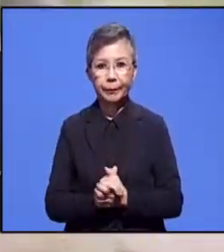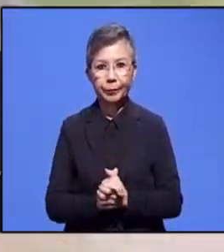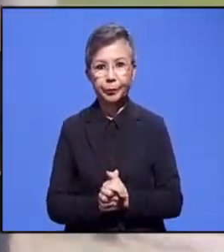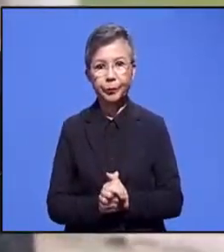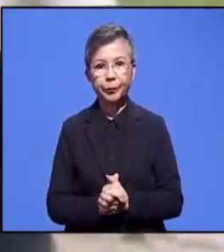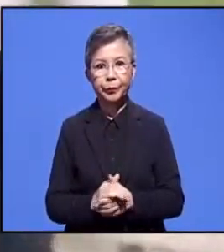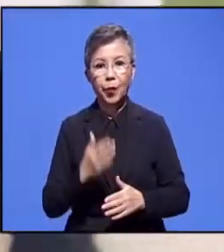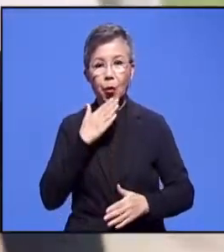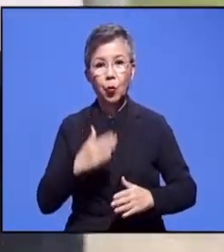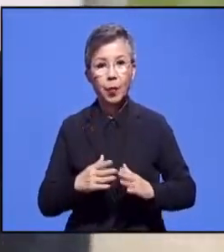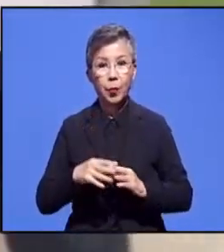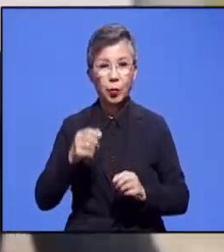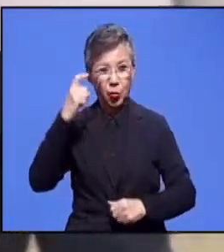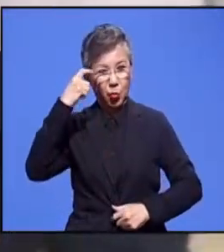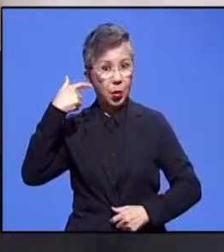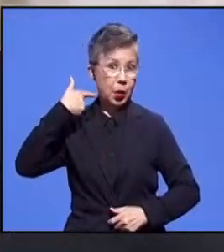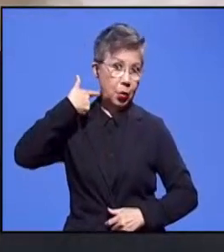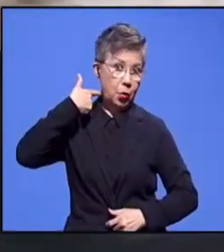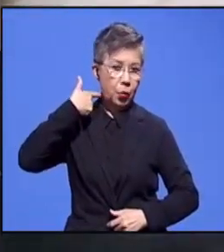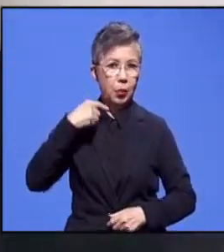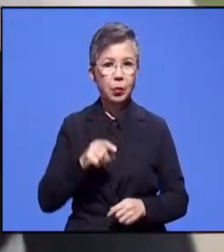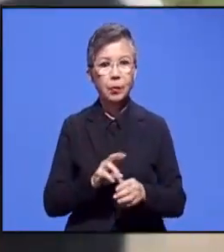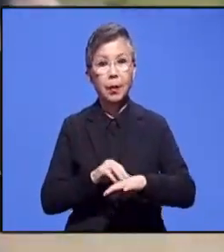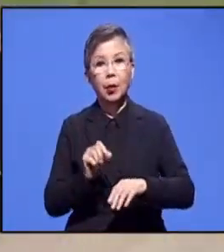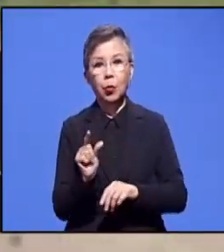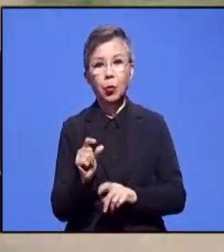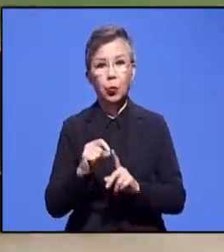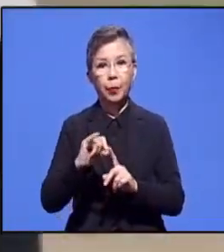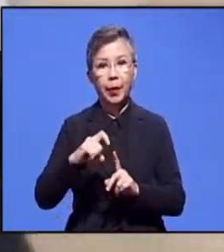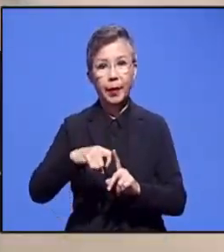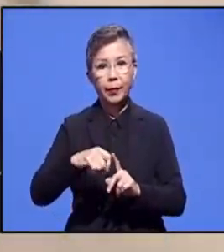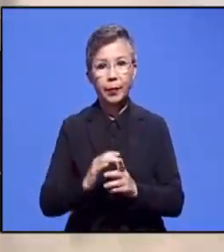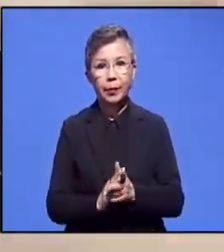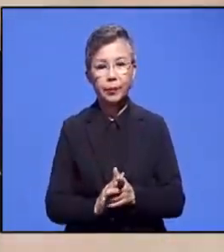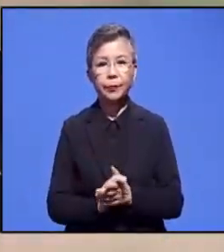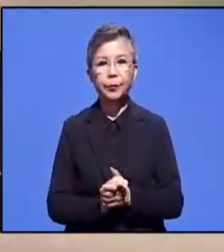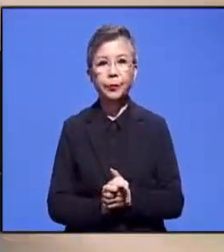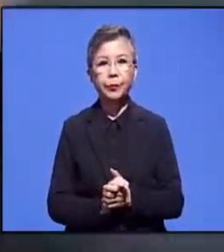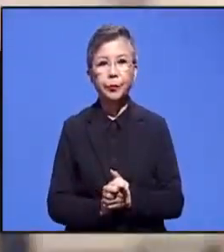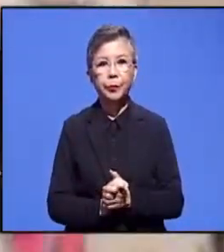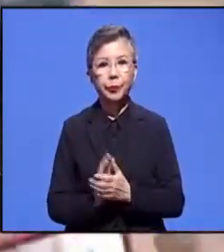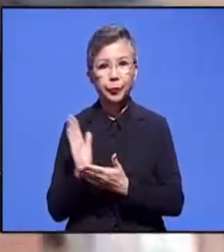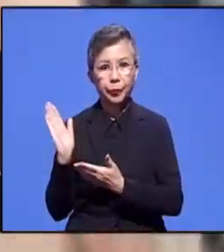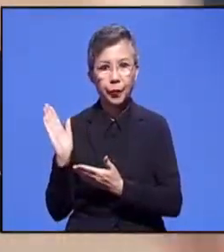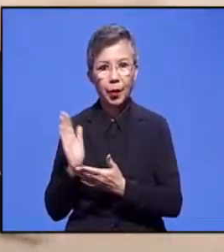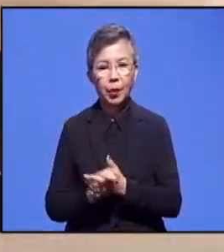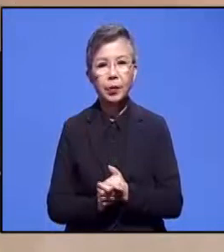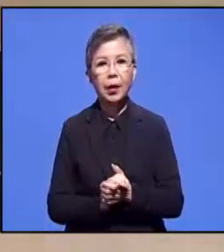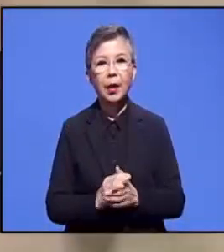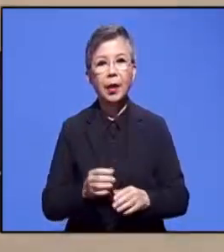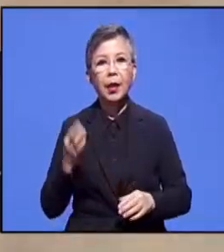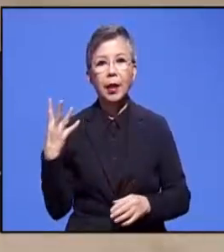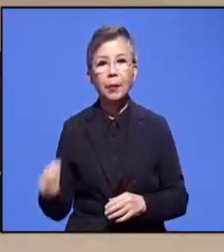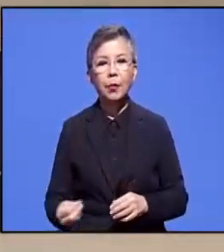rumah milik terduga terorisme Taufik Bulaga alias Upik lawanga berada jauh dari rumah penduduk lainnya berada di ujung Kampung